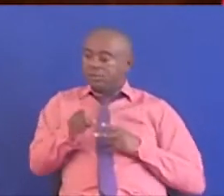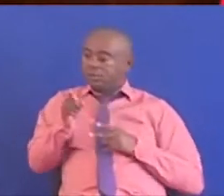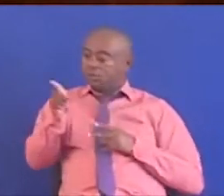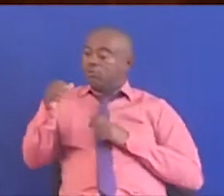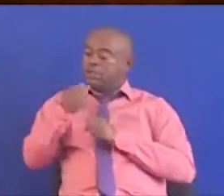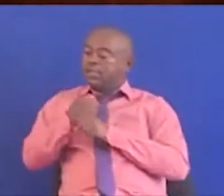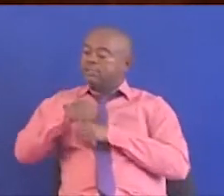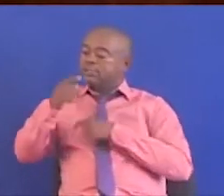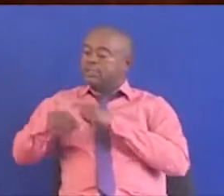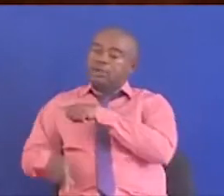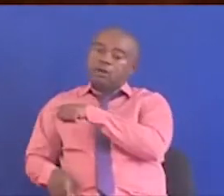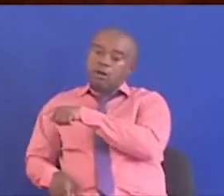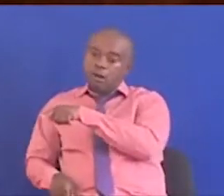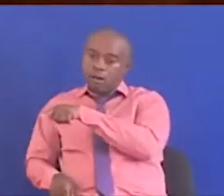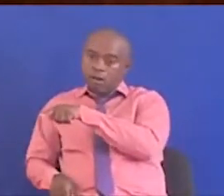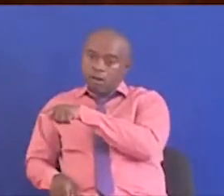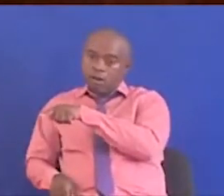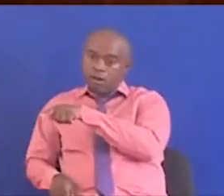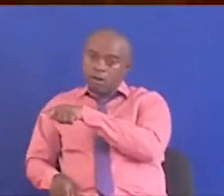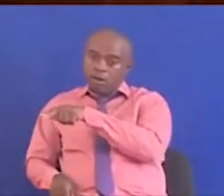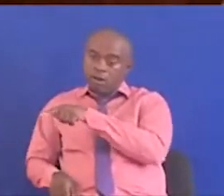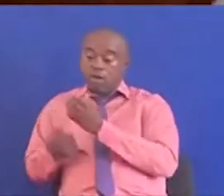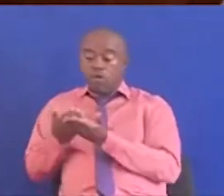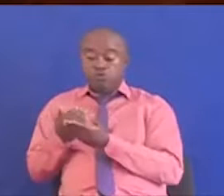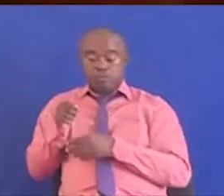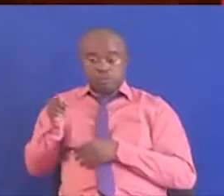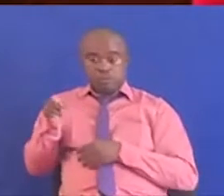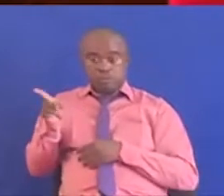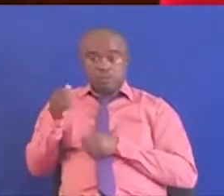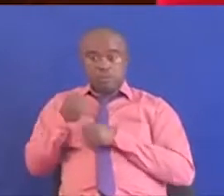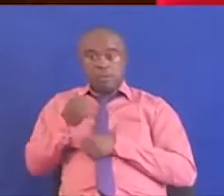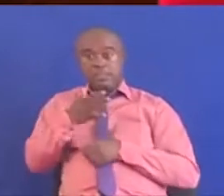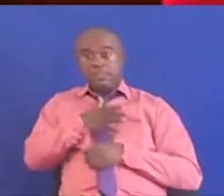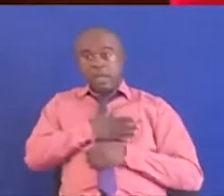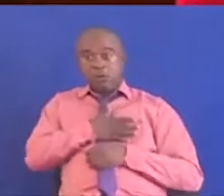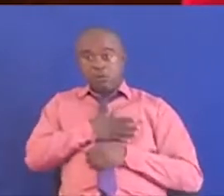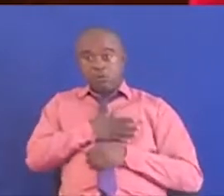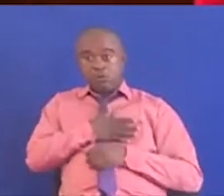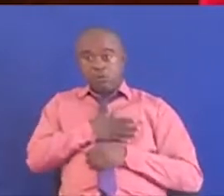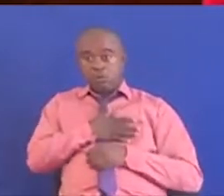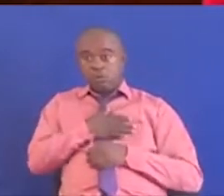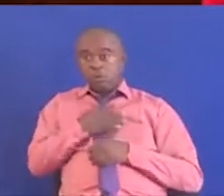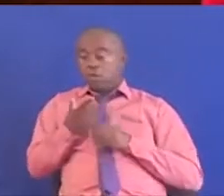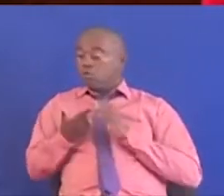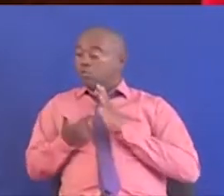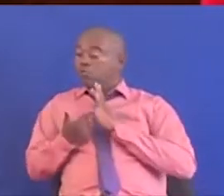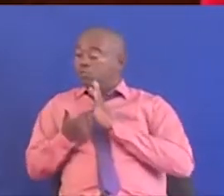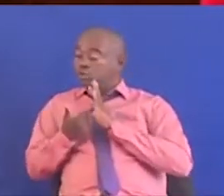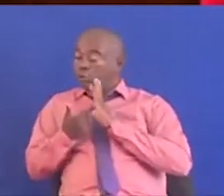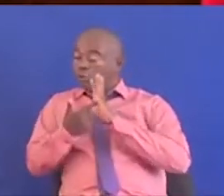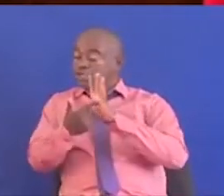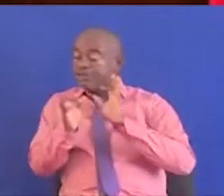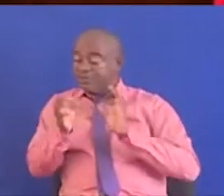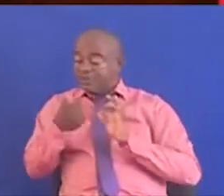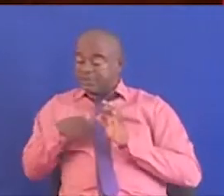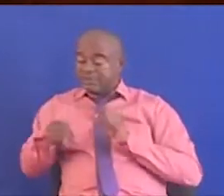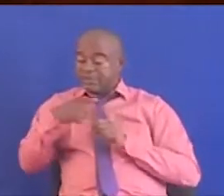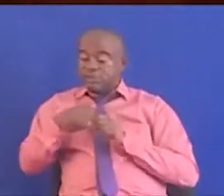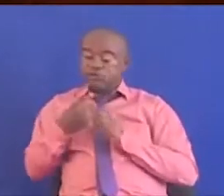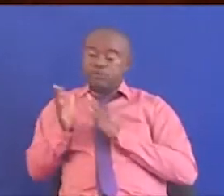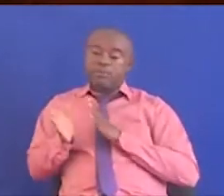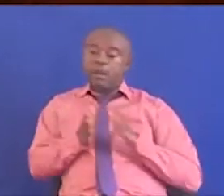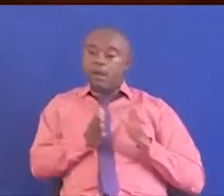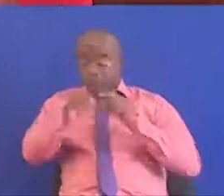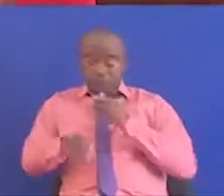Innocent Bashungwa, ambaye amesema kuwa bajeti kwa ajili ya tarafa ya Ngorongoro ipo, na kuhusu kusitishwa kwa miradi ya maendeleo ni kwamba